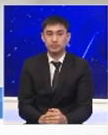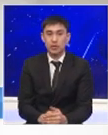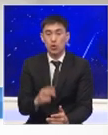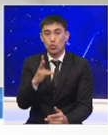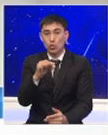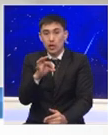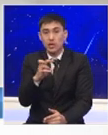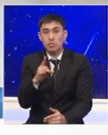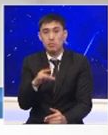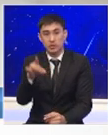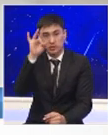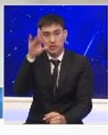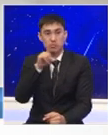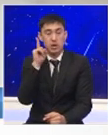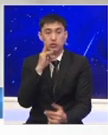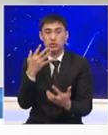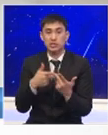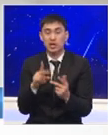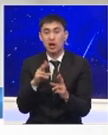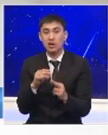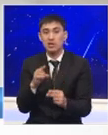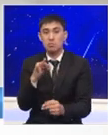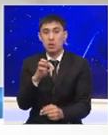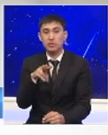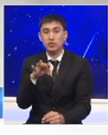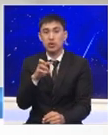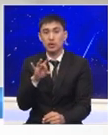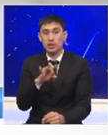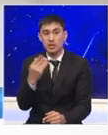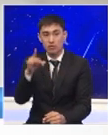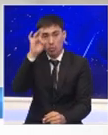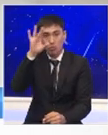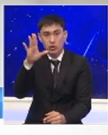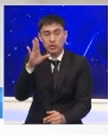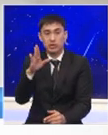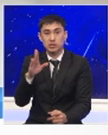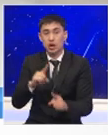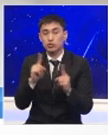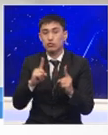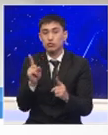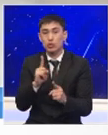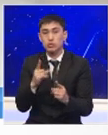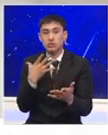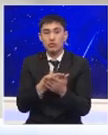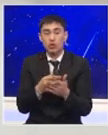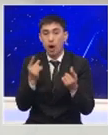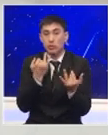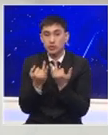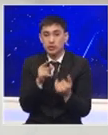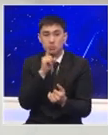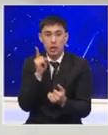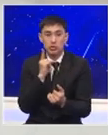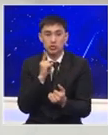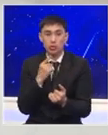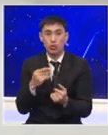мамы в молодежной среде как и мам тиктокер его популярность основана на том что свое общение